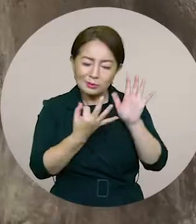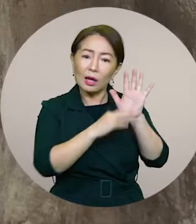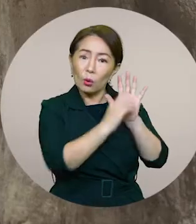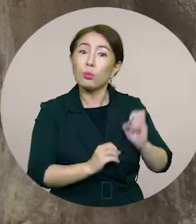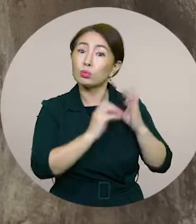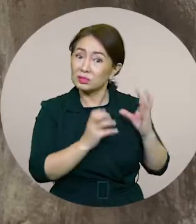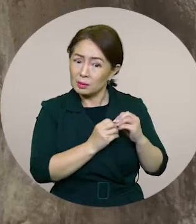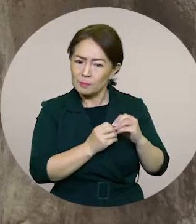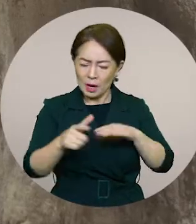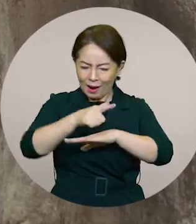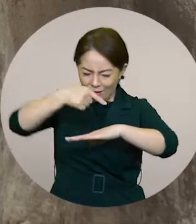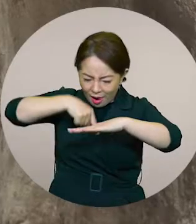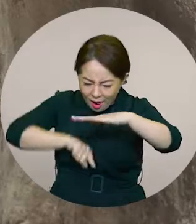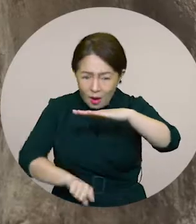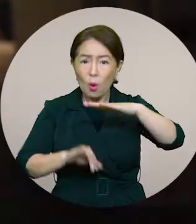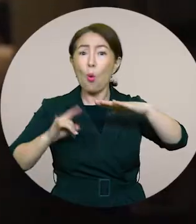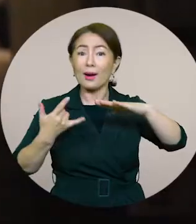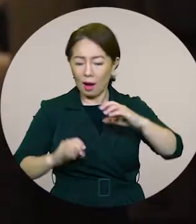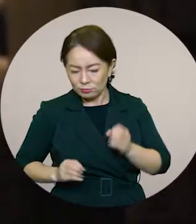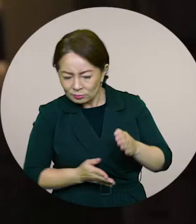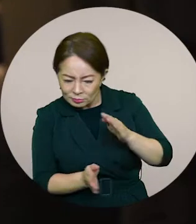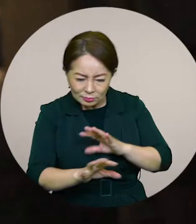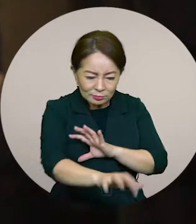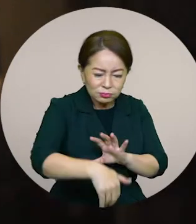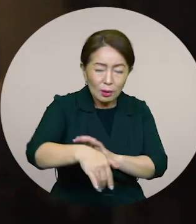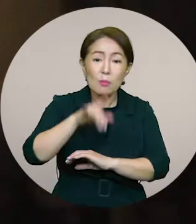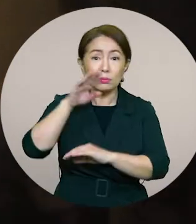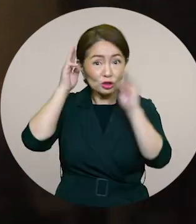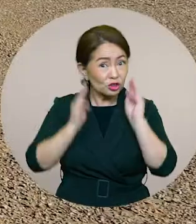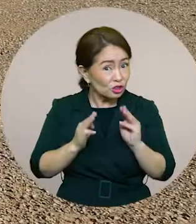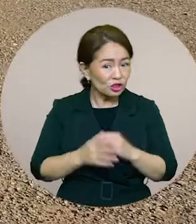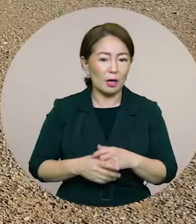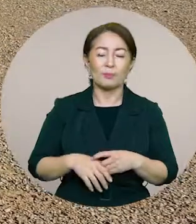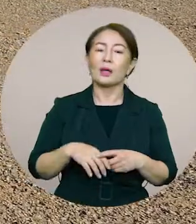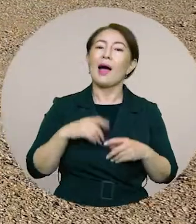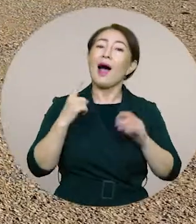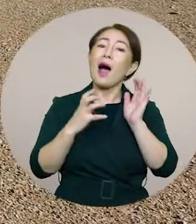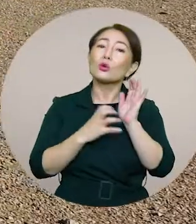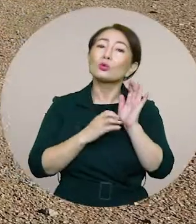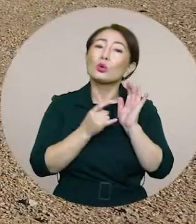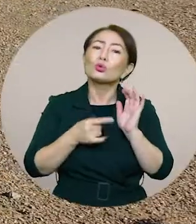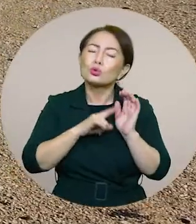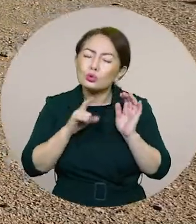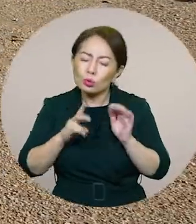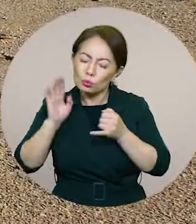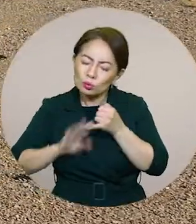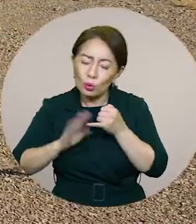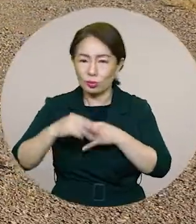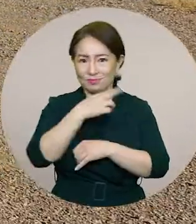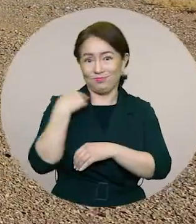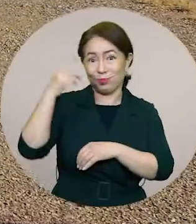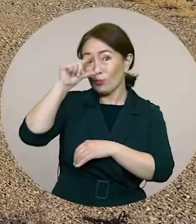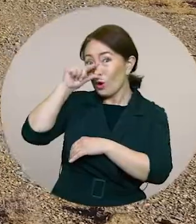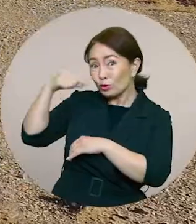бүрдүүлдэг. Иймд гүний уурхай барьж эдгээр ордыг олборлохоор шийдсэн юм. 19-р зууны сүүлчээс хаант Оросын геологчид